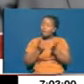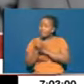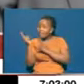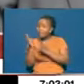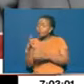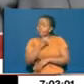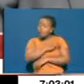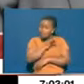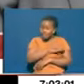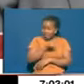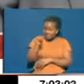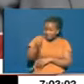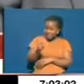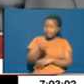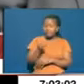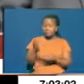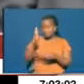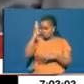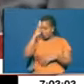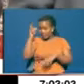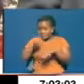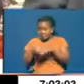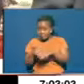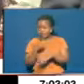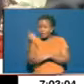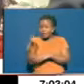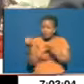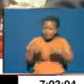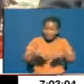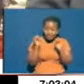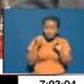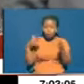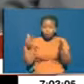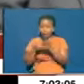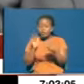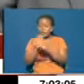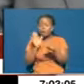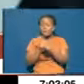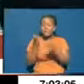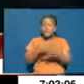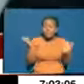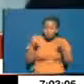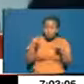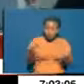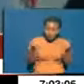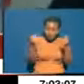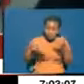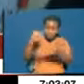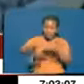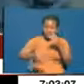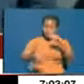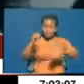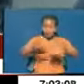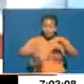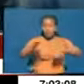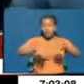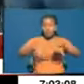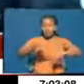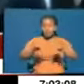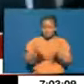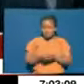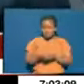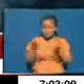curfew is a precursor towards things that are intended to happen next year during the election. Maafisa hao ambao